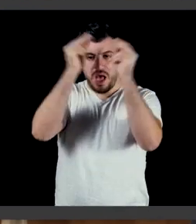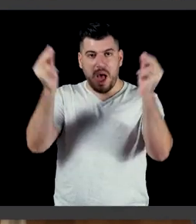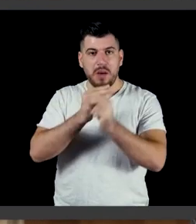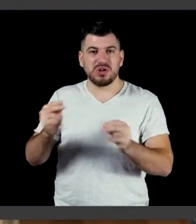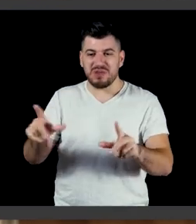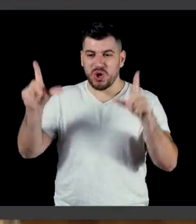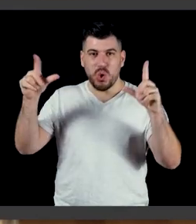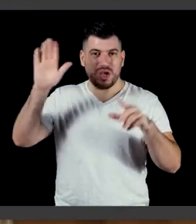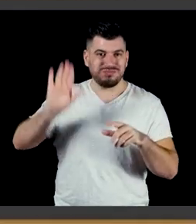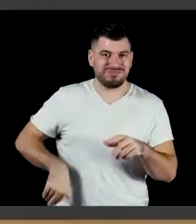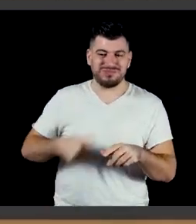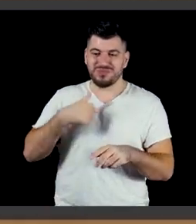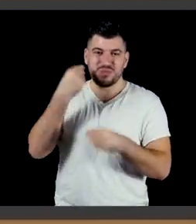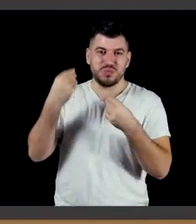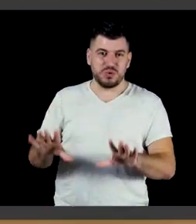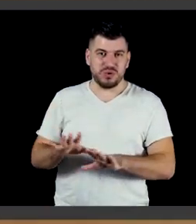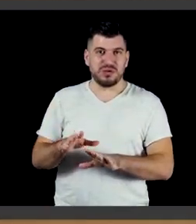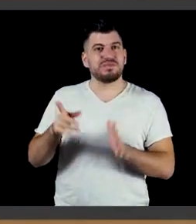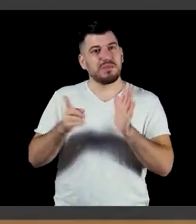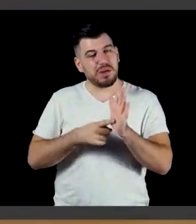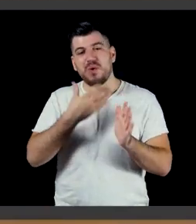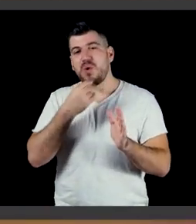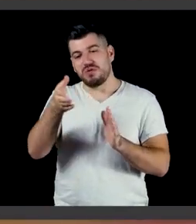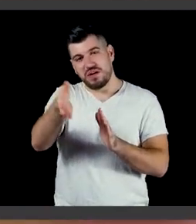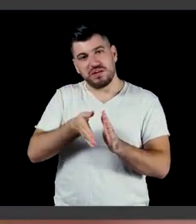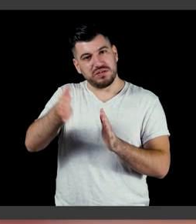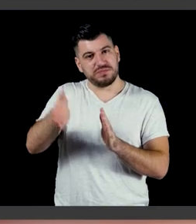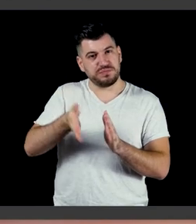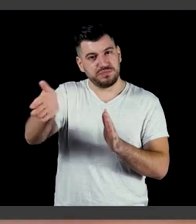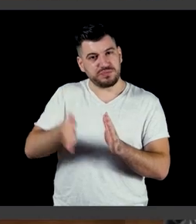έτσι παπ. Δέστε τι ωραίο που φαίνεται. Παπ. Παπ.